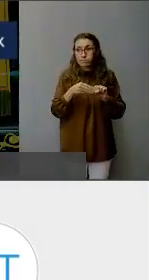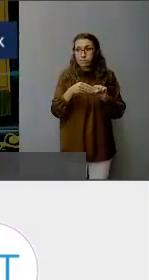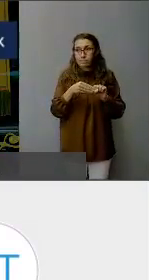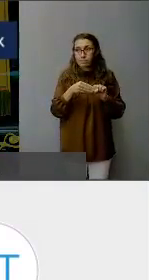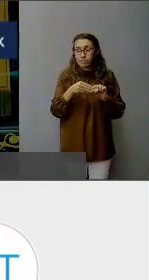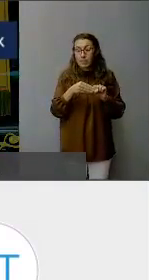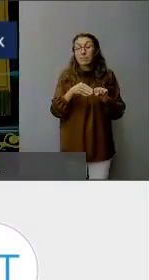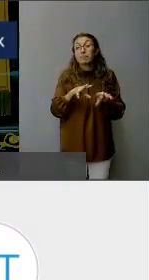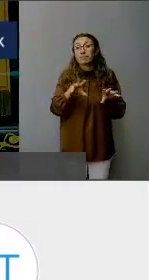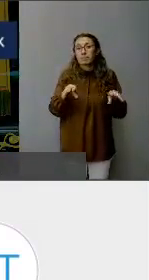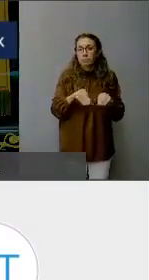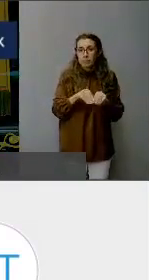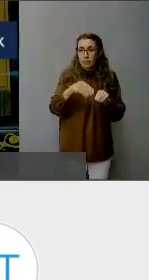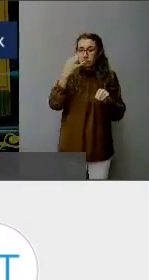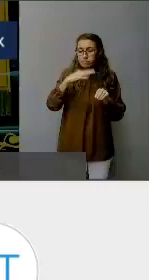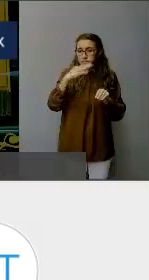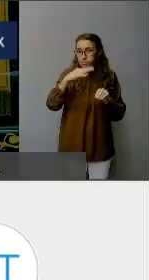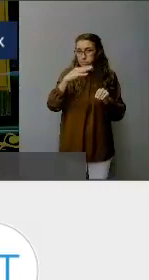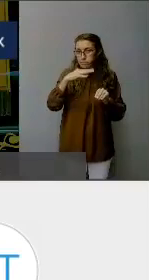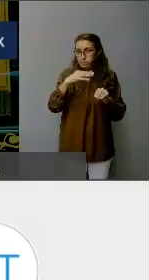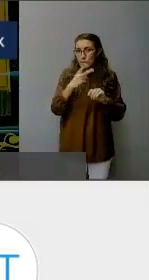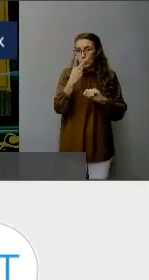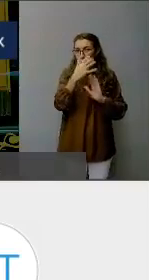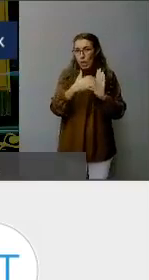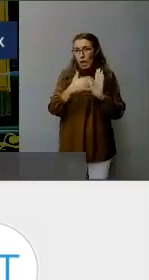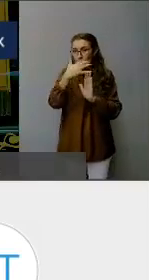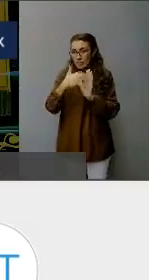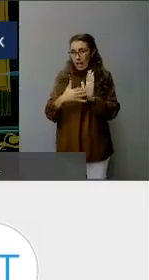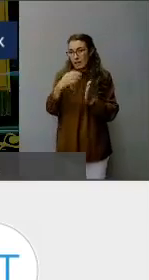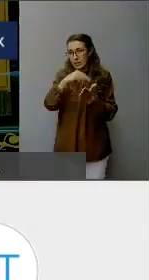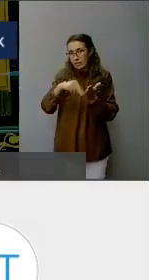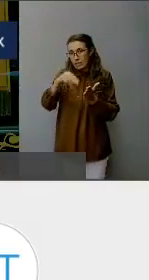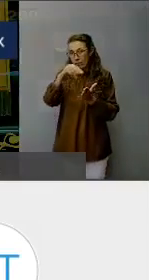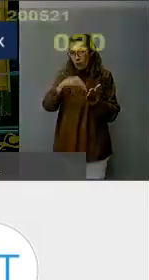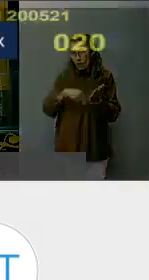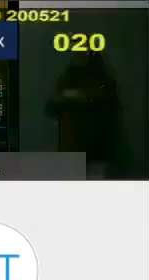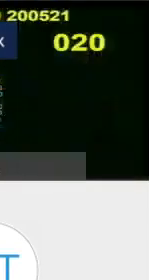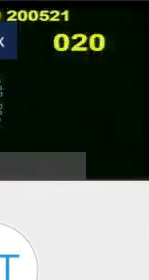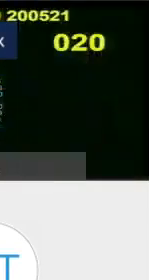sono state esposte nei due testi si vota